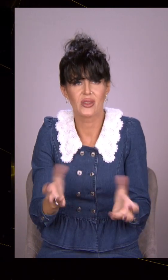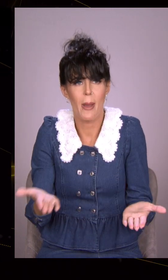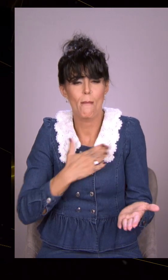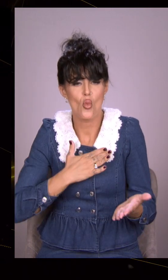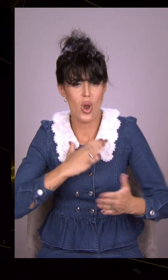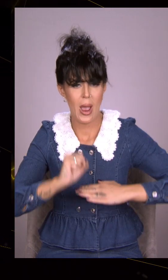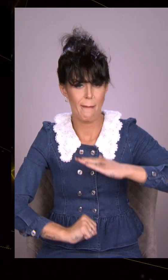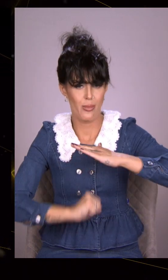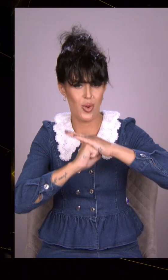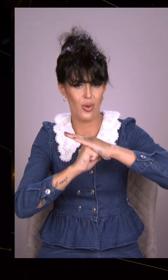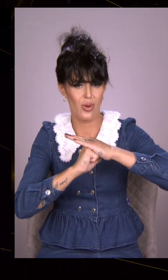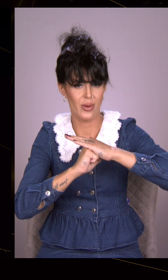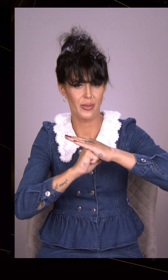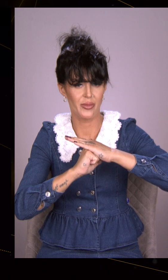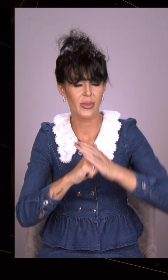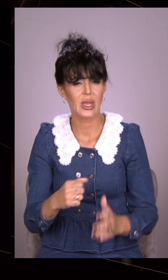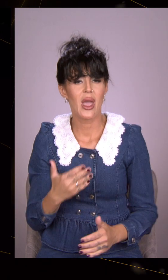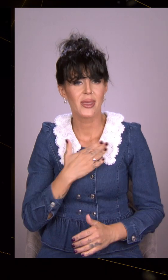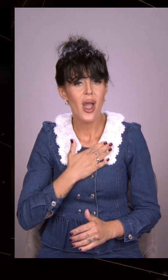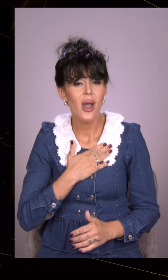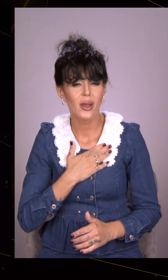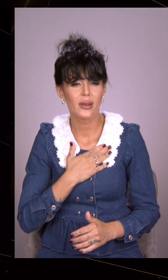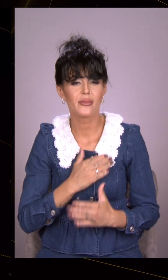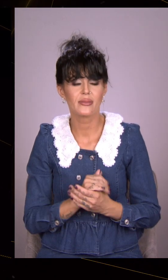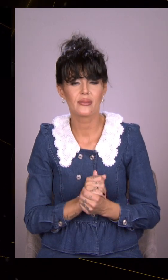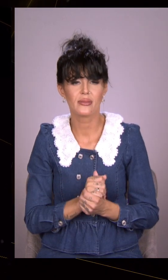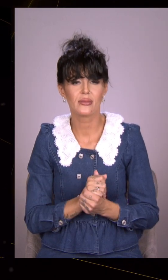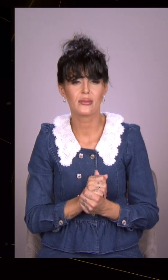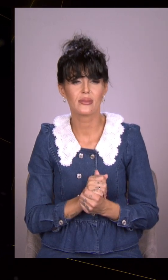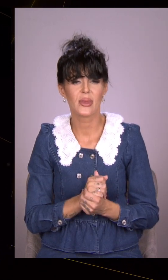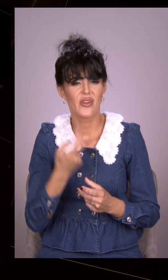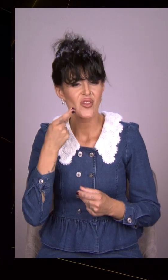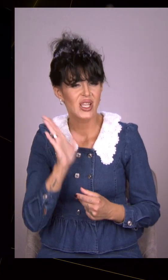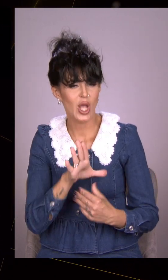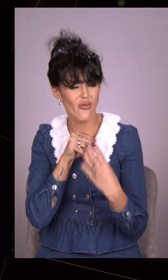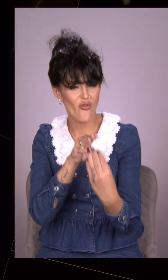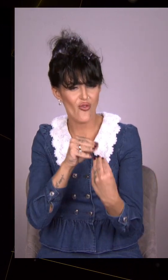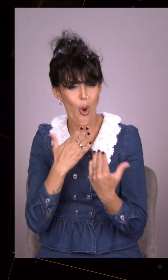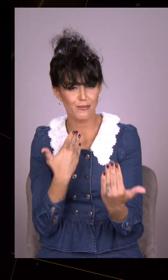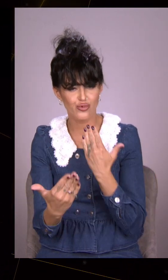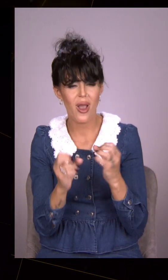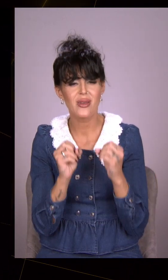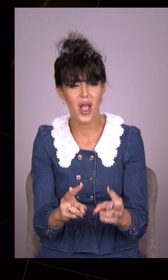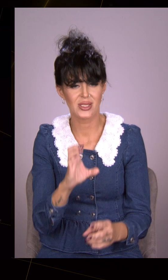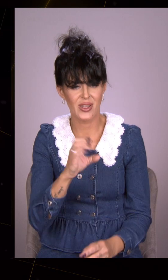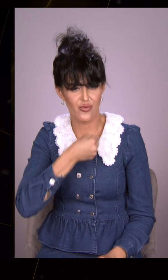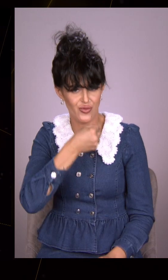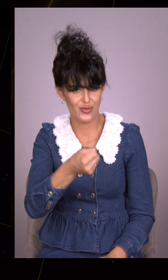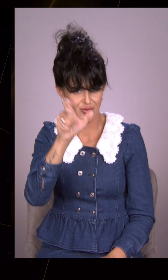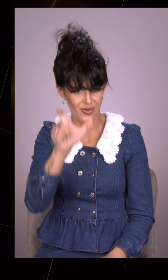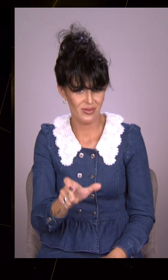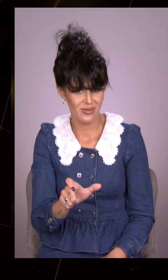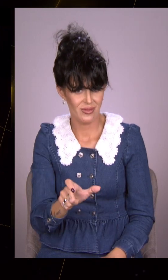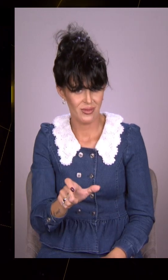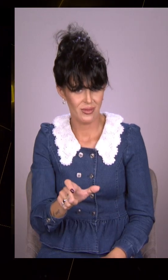опора. Я, знаєте, з нею завжди розмовляла, як з дорослою. Кажу, доця, мами колись